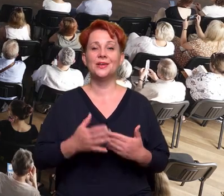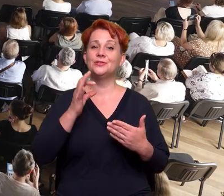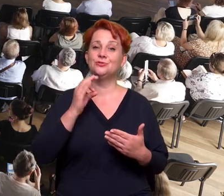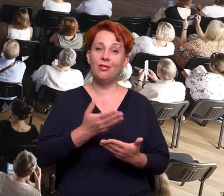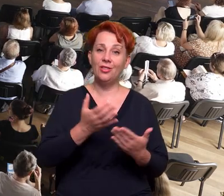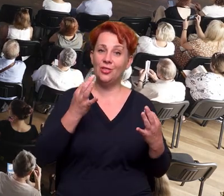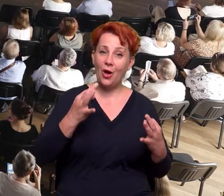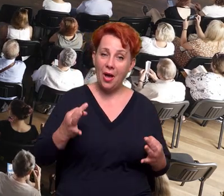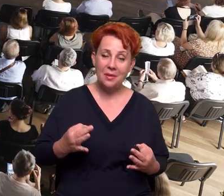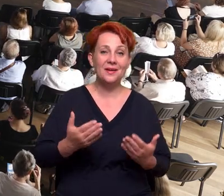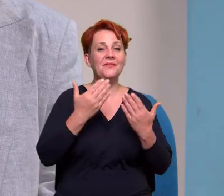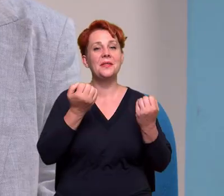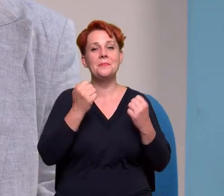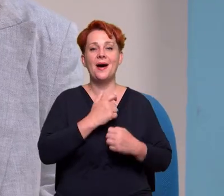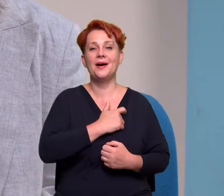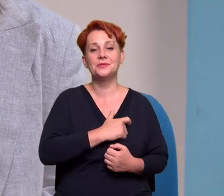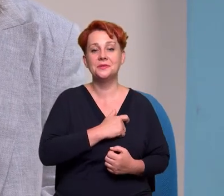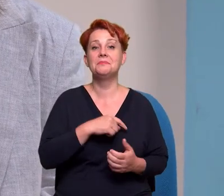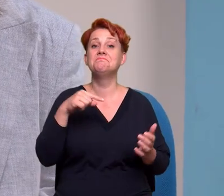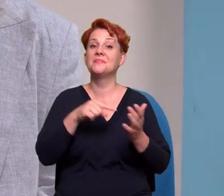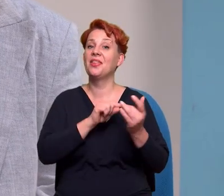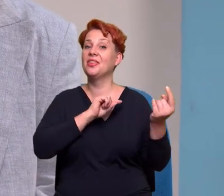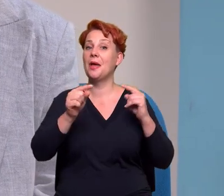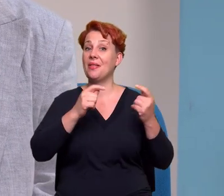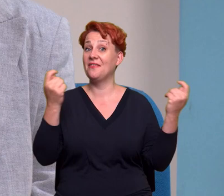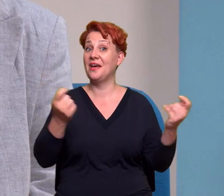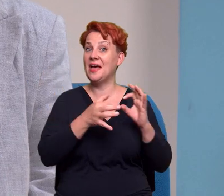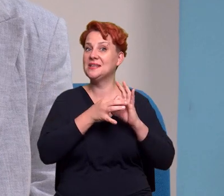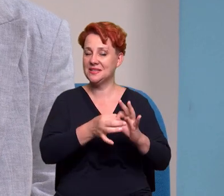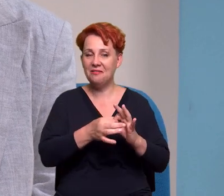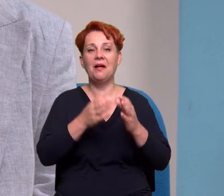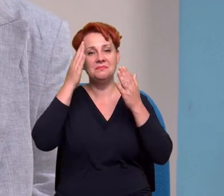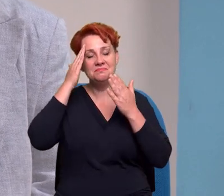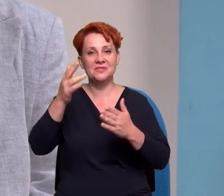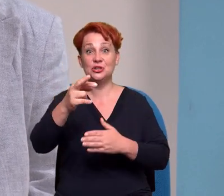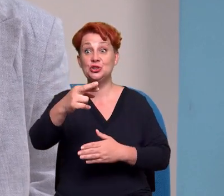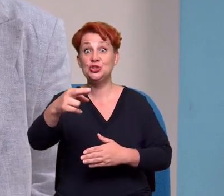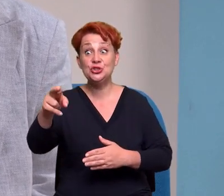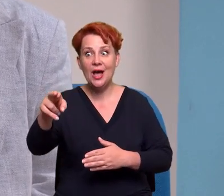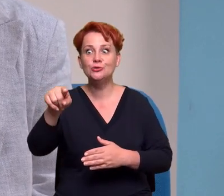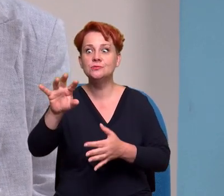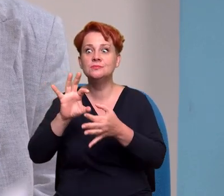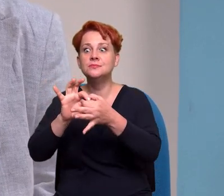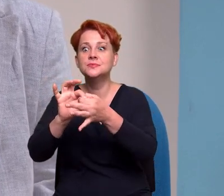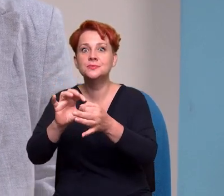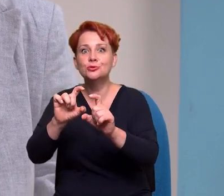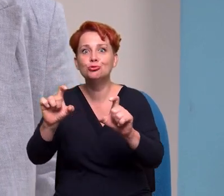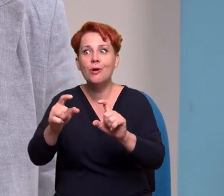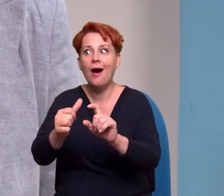Dzień dobry Państwu. Witam bardzo serdecznie na debacie festiwalowej poświęconej rzeczom jako wehikułom czasu.